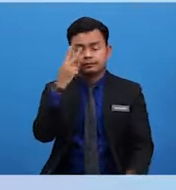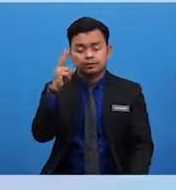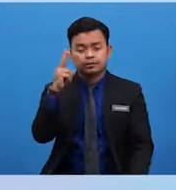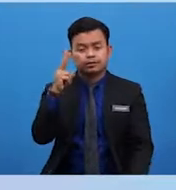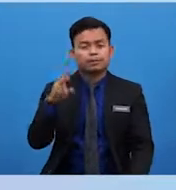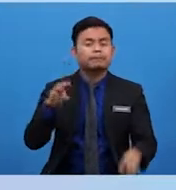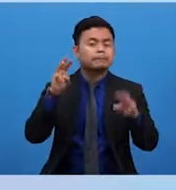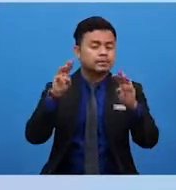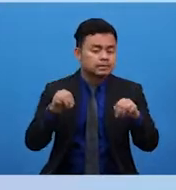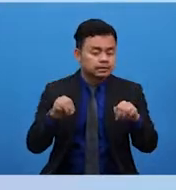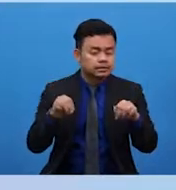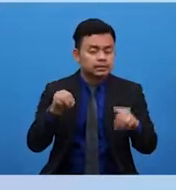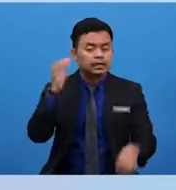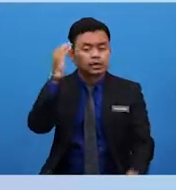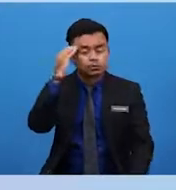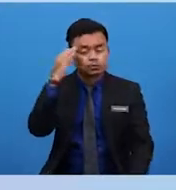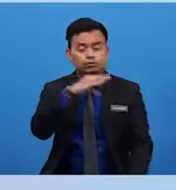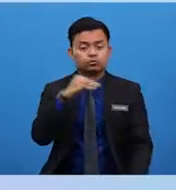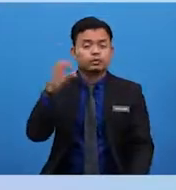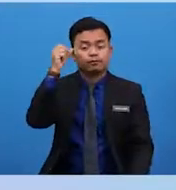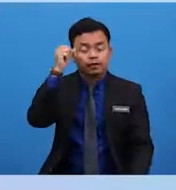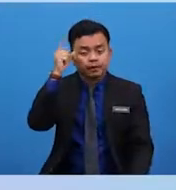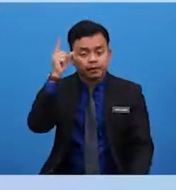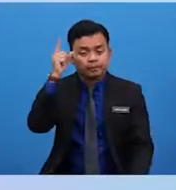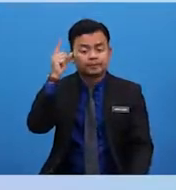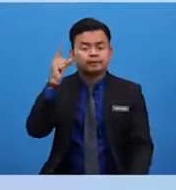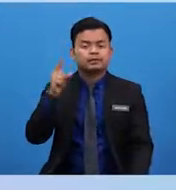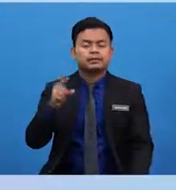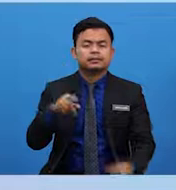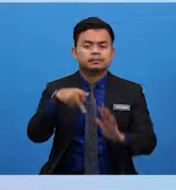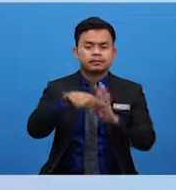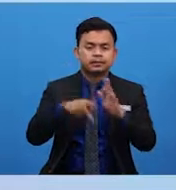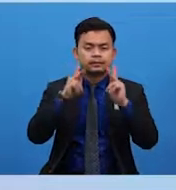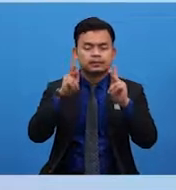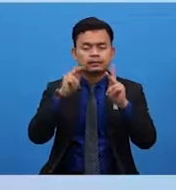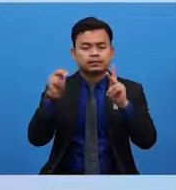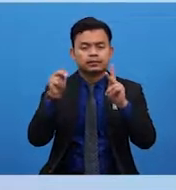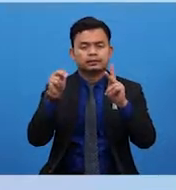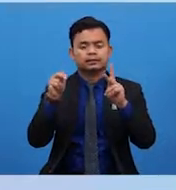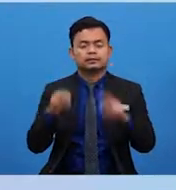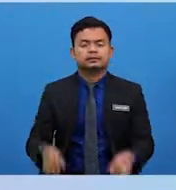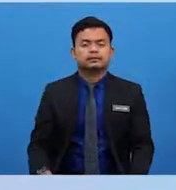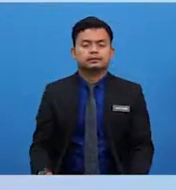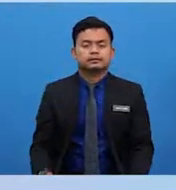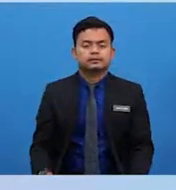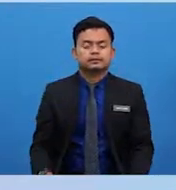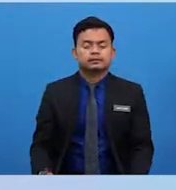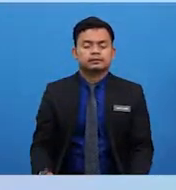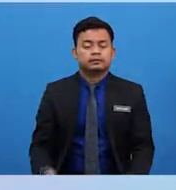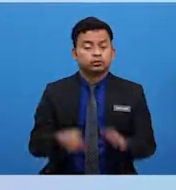Yaitu fokus kepada hal benda atau subjek utama bentuk fokus kepada analisis